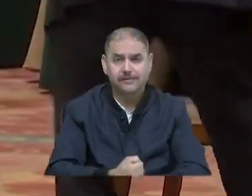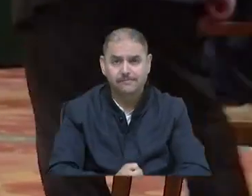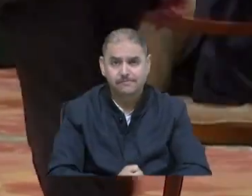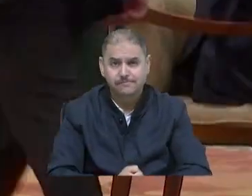ه